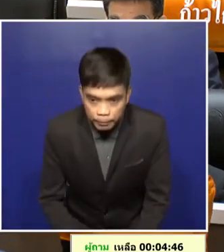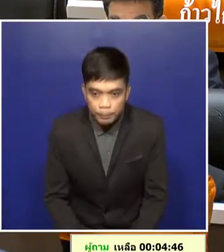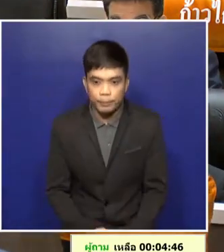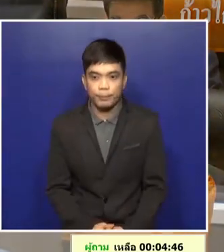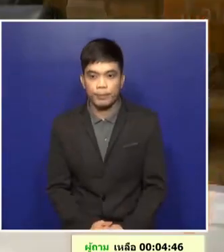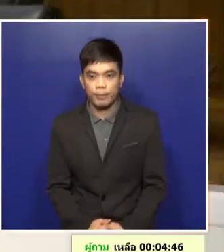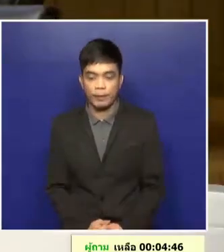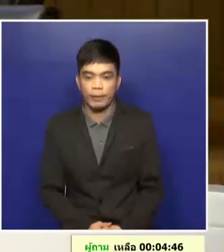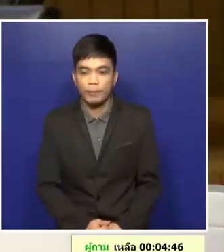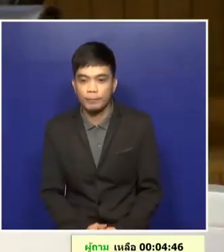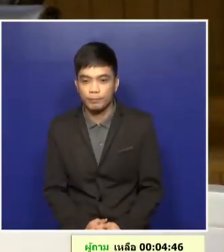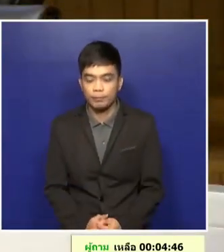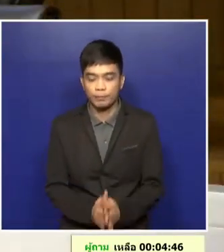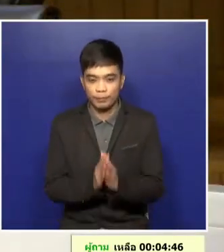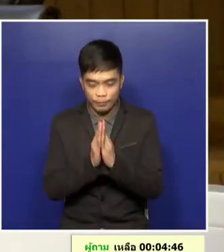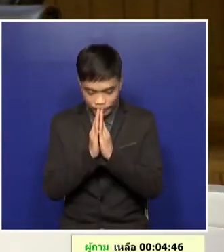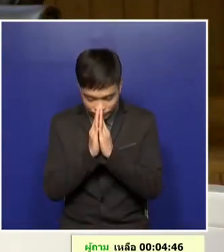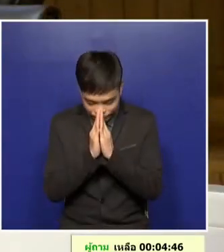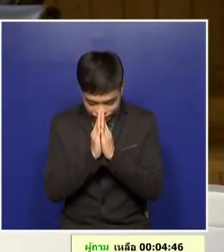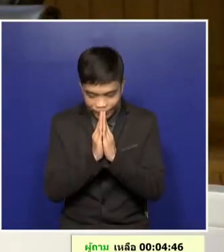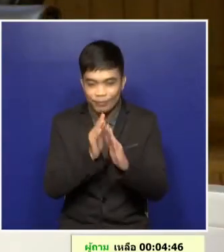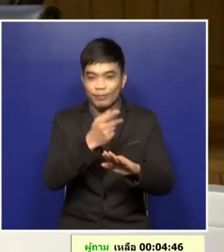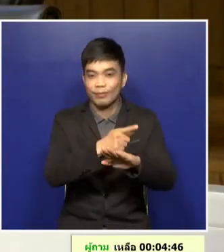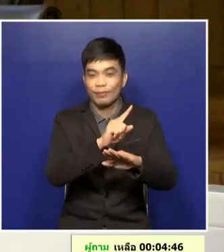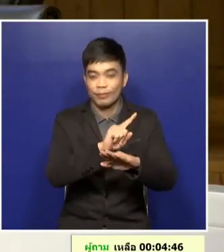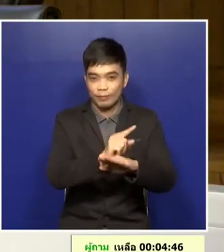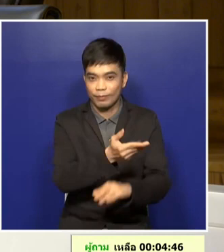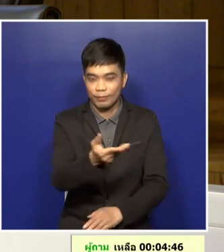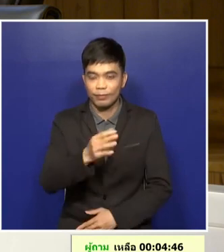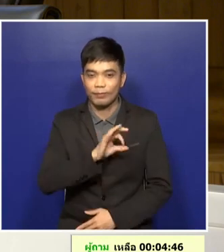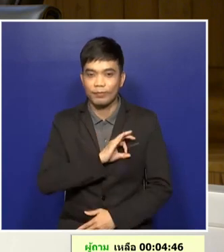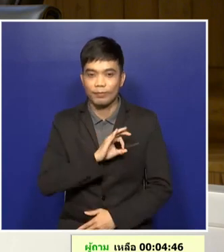านสภาผู้แทนราษฎรที่เคารพท่านสมาชิกผู้ทรงเกียรติครับ